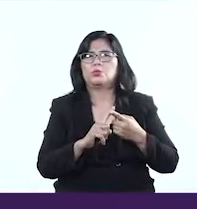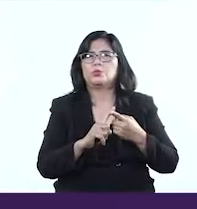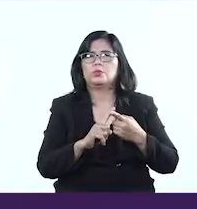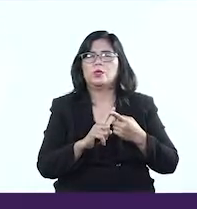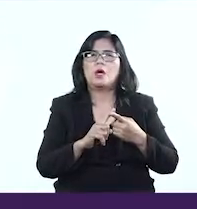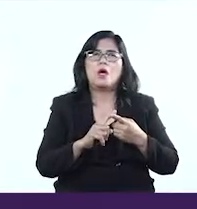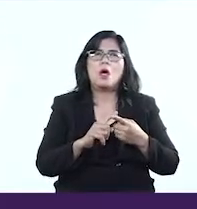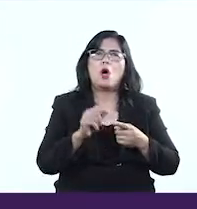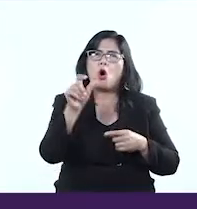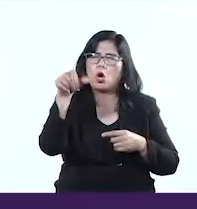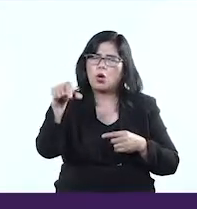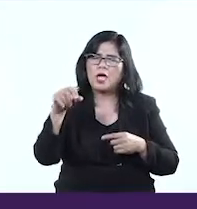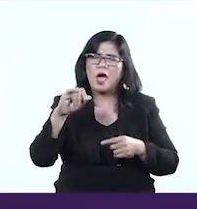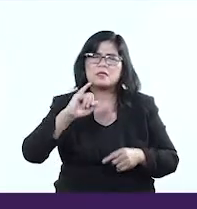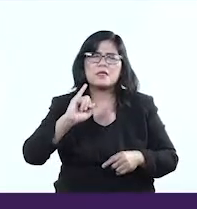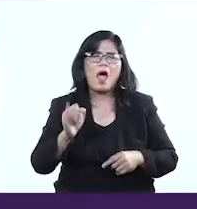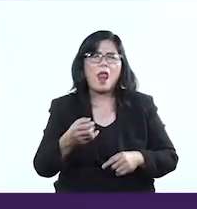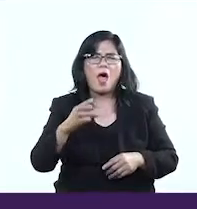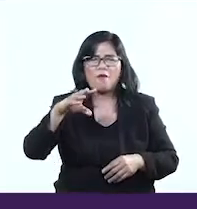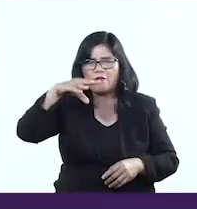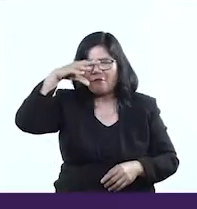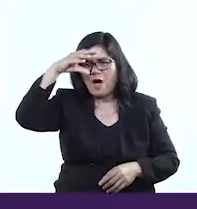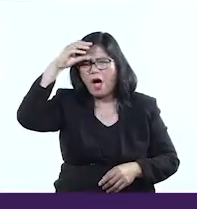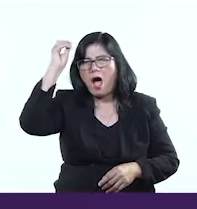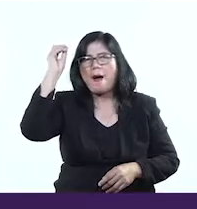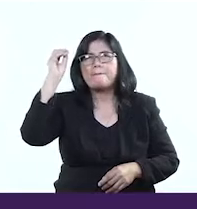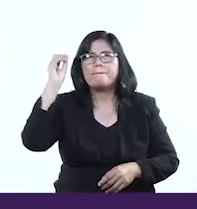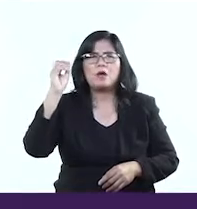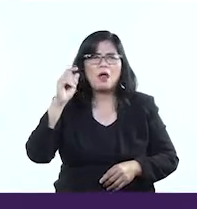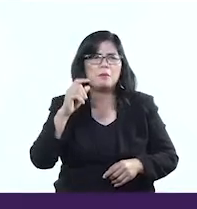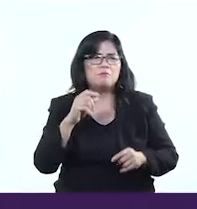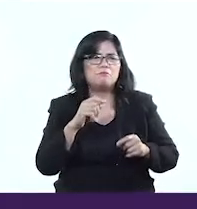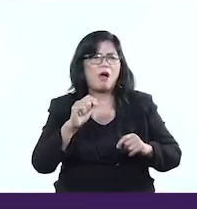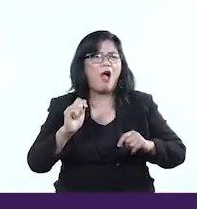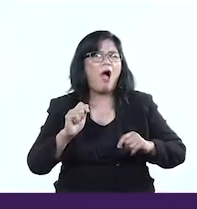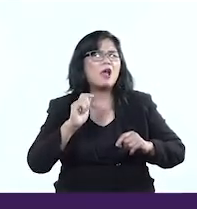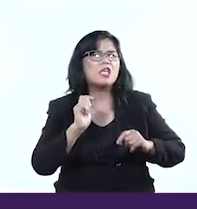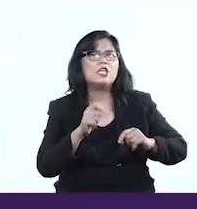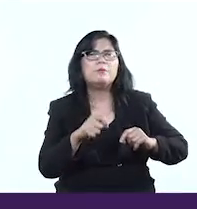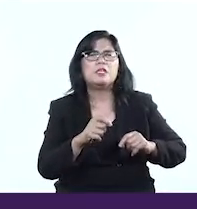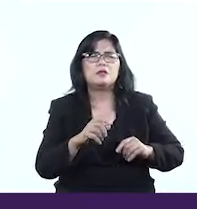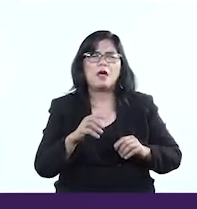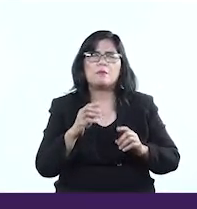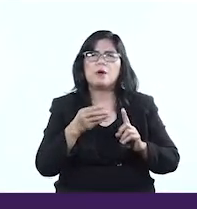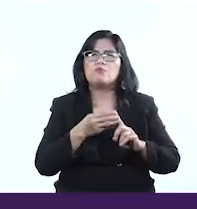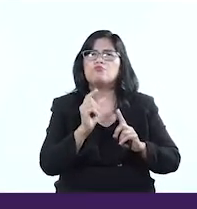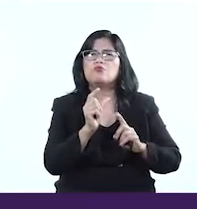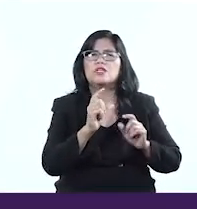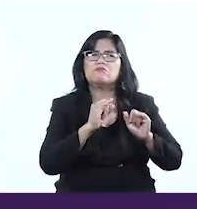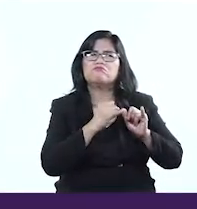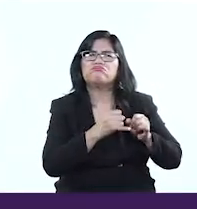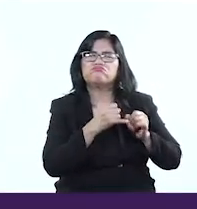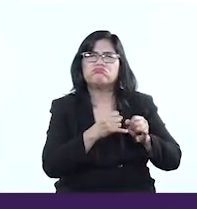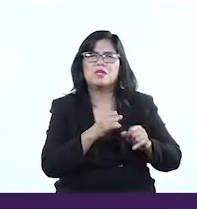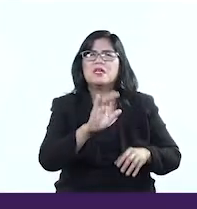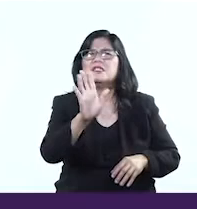ini adalah orang-orang yang salah memahami atau menilai saudara lu menghakimi dan membully Hai besoknya perlu sakit